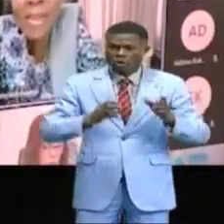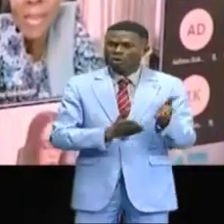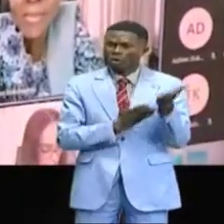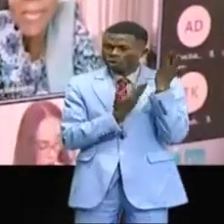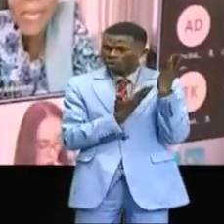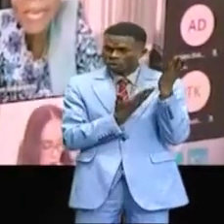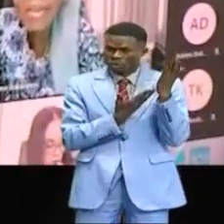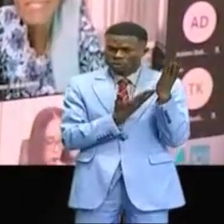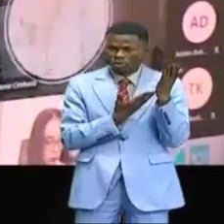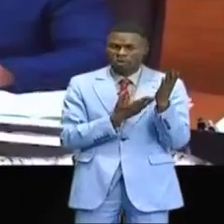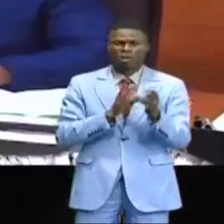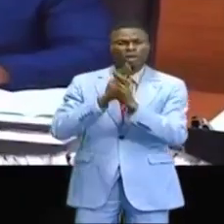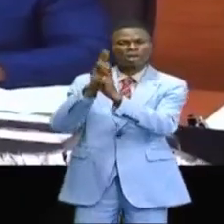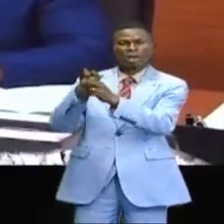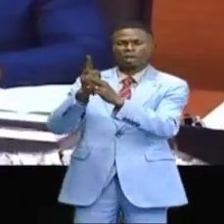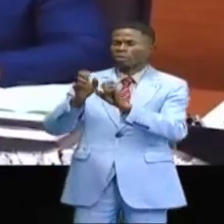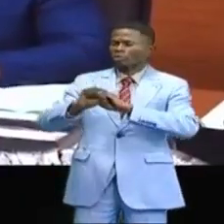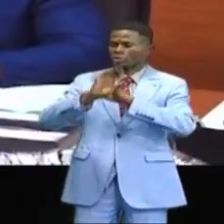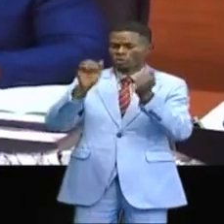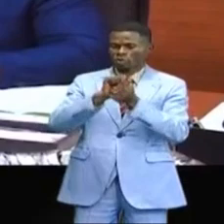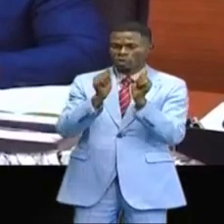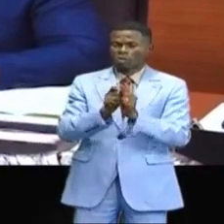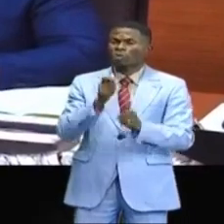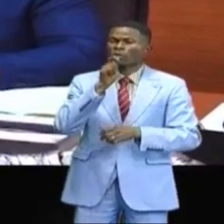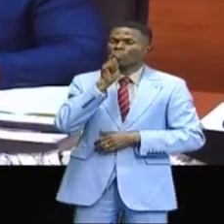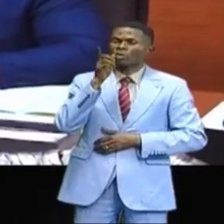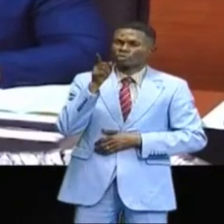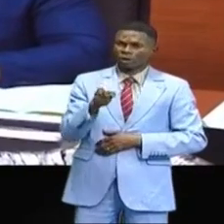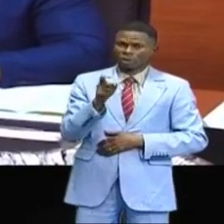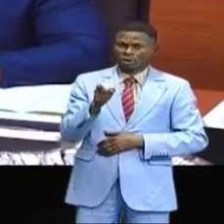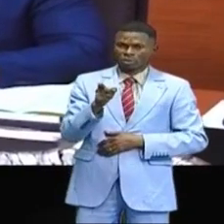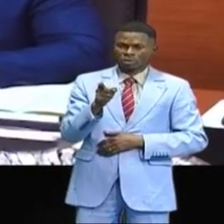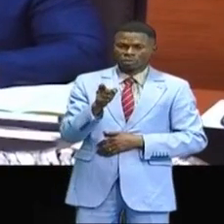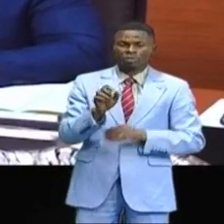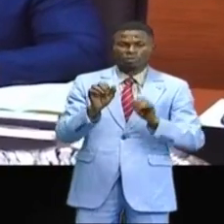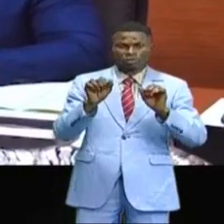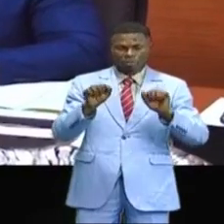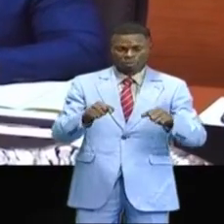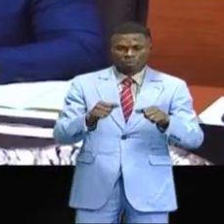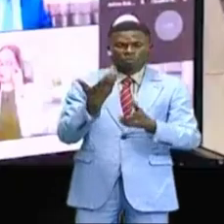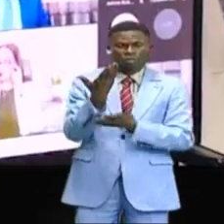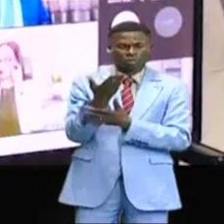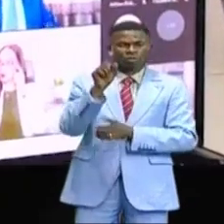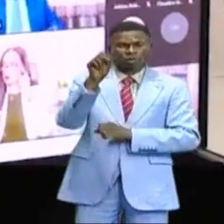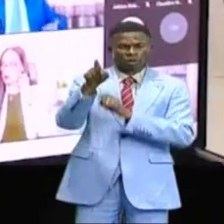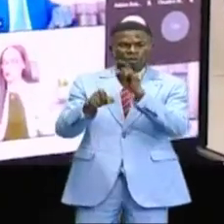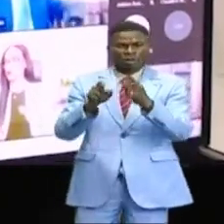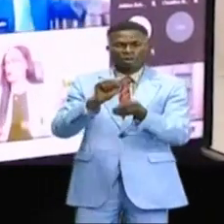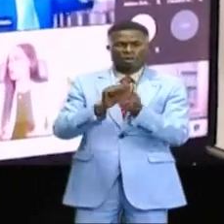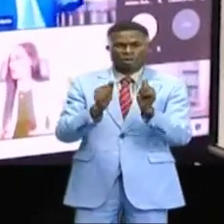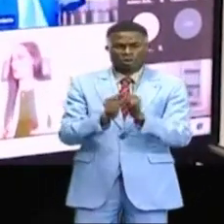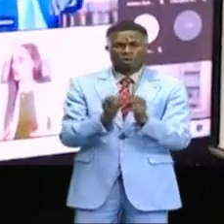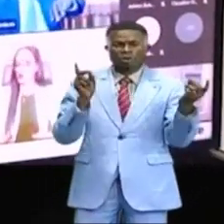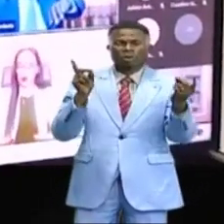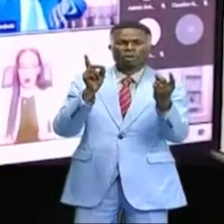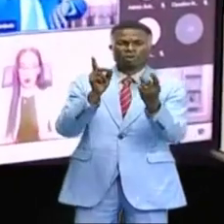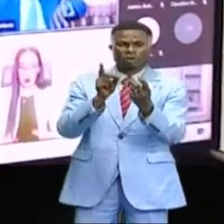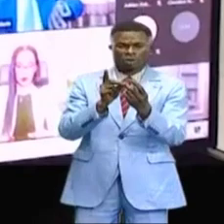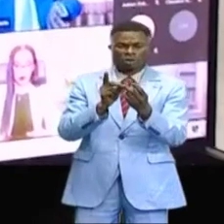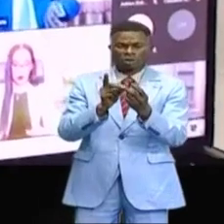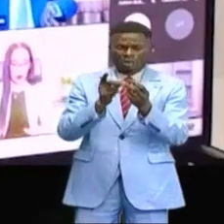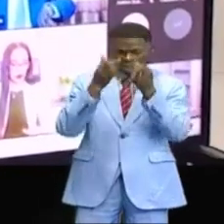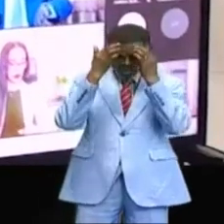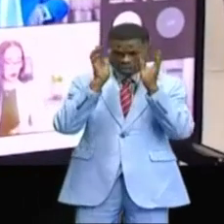afin de faire toute la lumière sur ces drames, car il y a lieu de s'interroger sur la coïncidence plus que